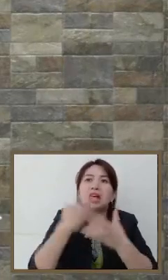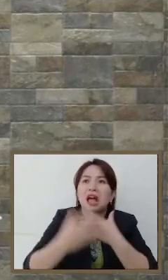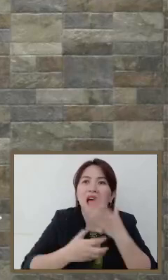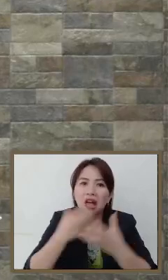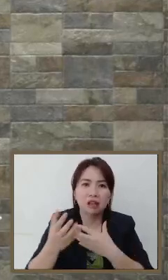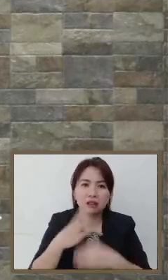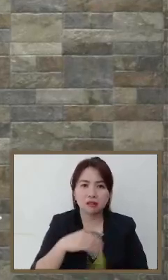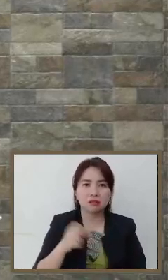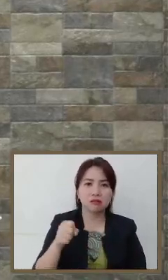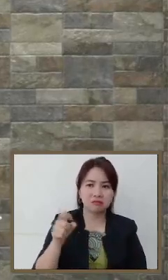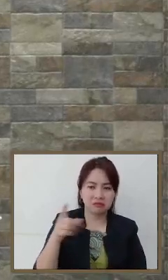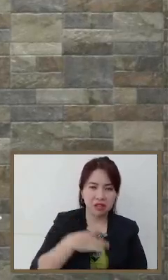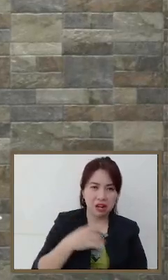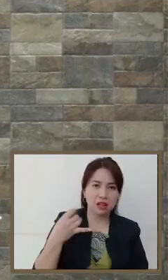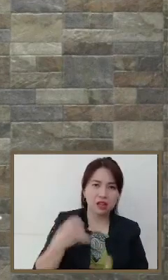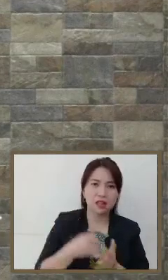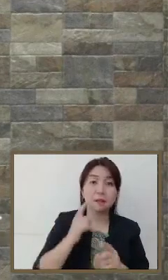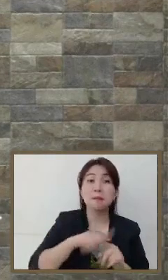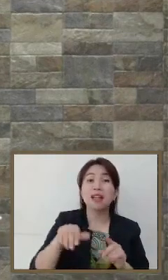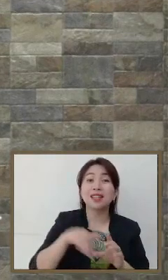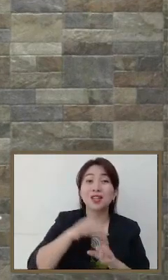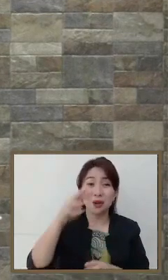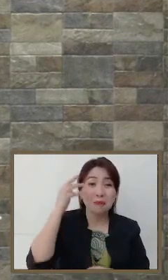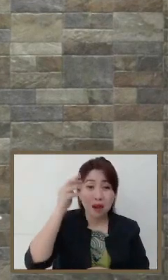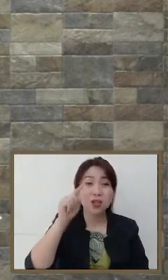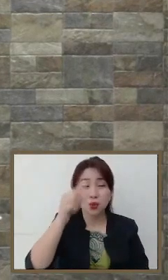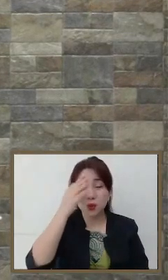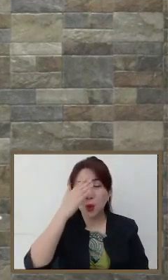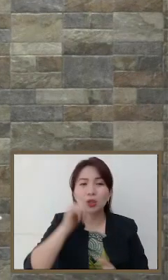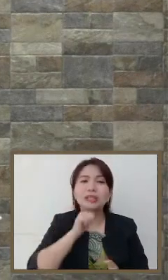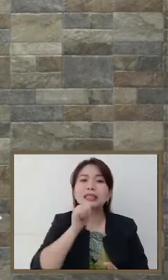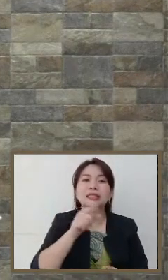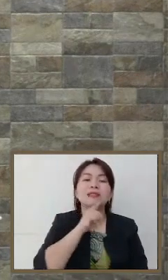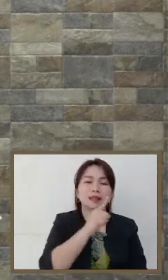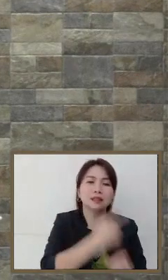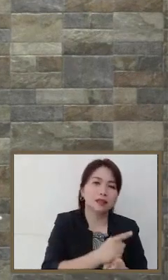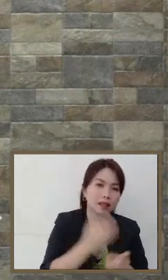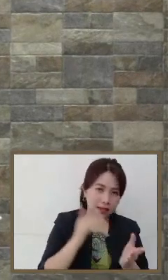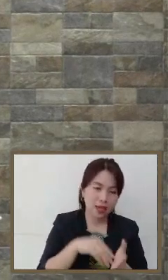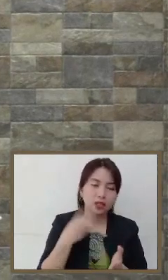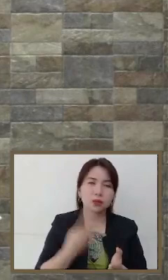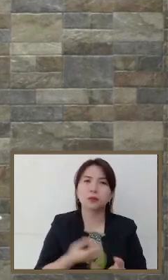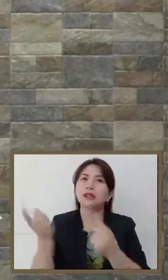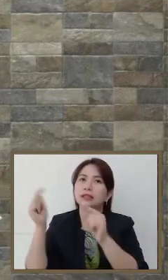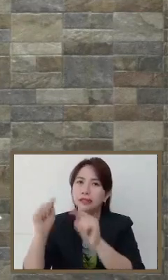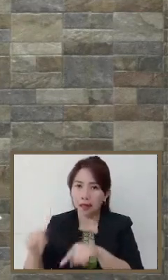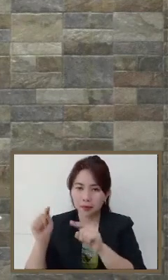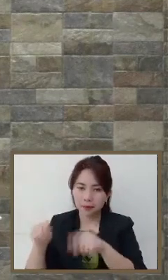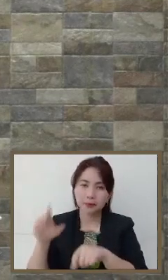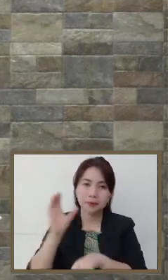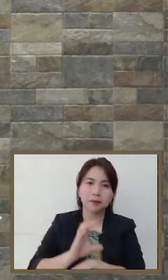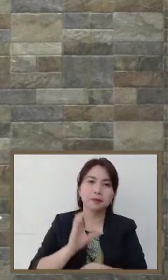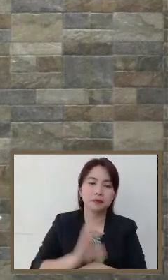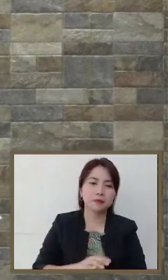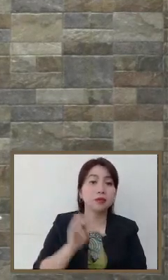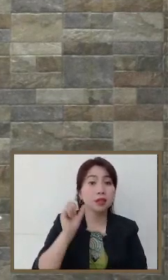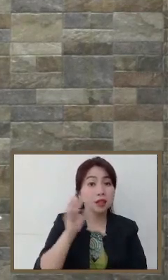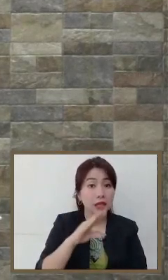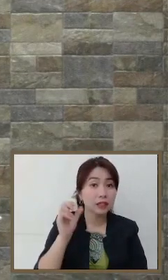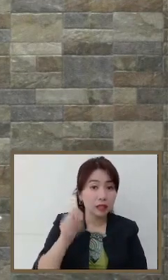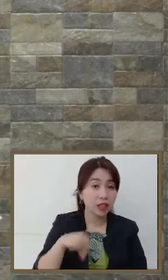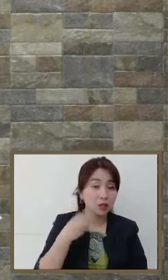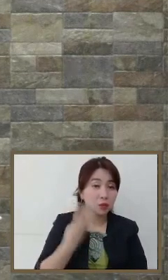mo pero sa isip mo alam mong hindi totoo yan Pupunta tayo dito sa church mga kapatid totoo p kaya ang Diyos